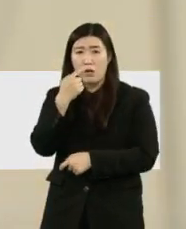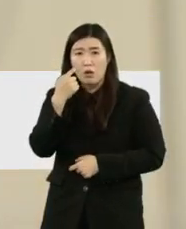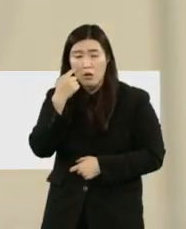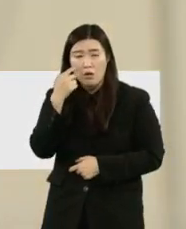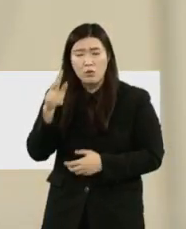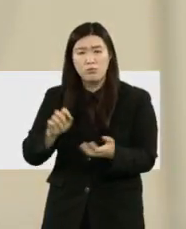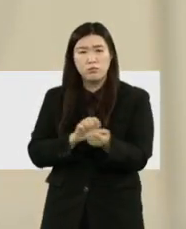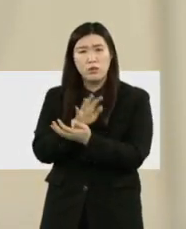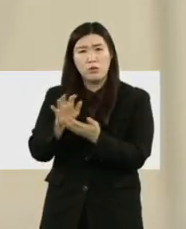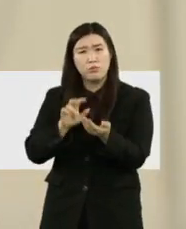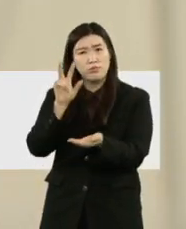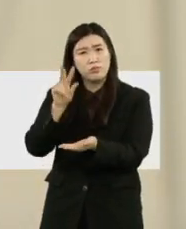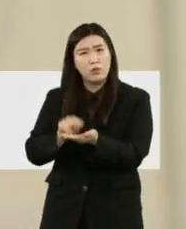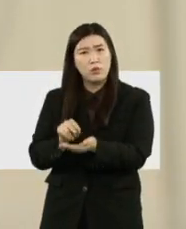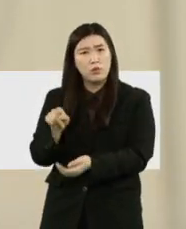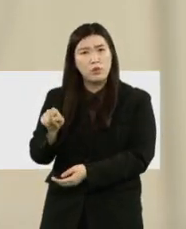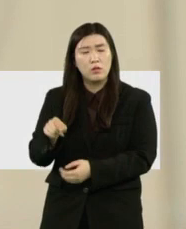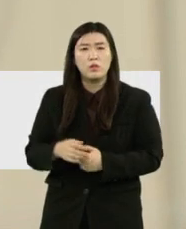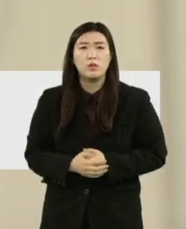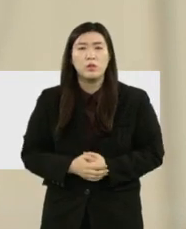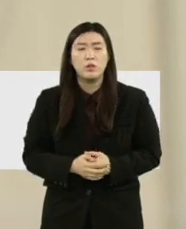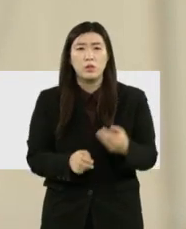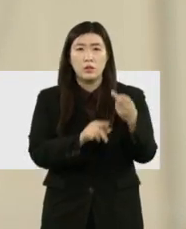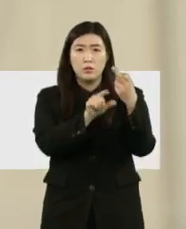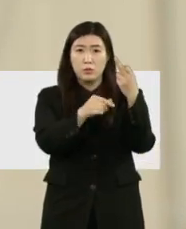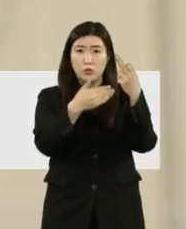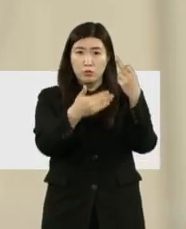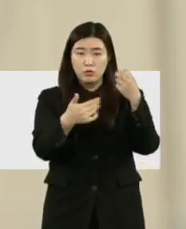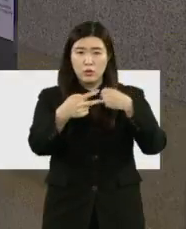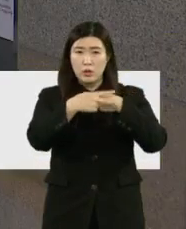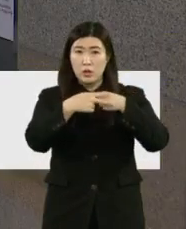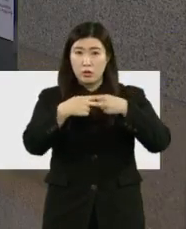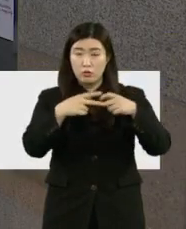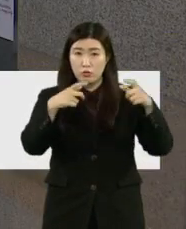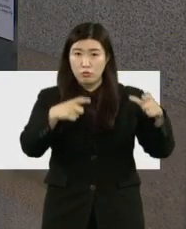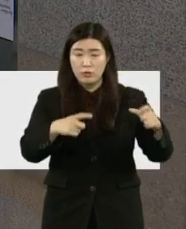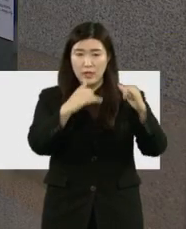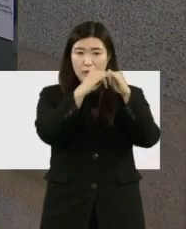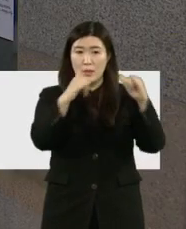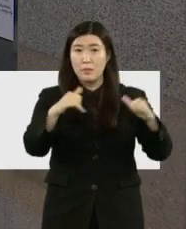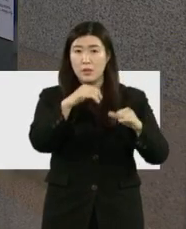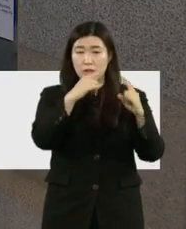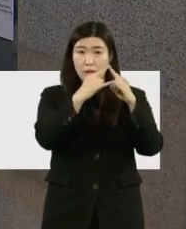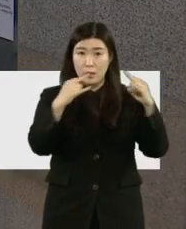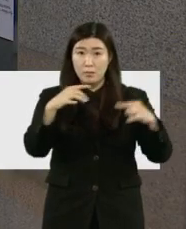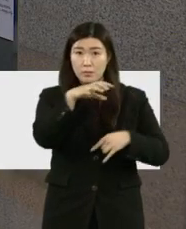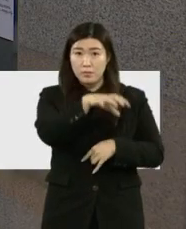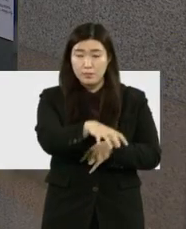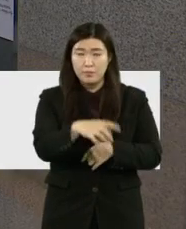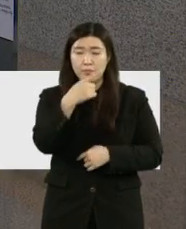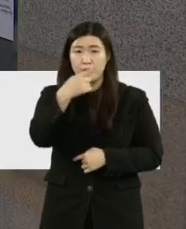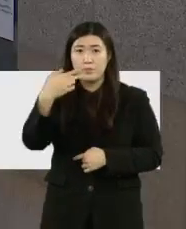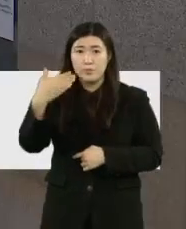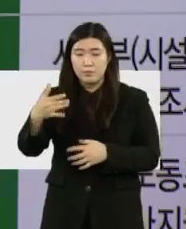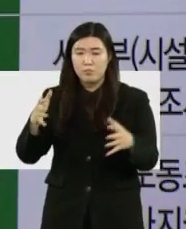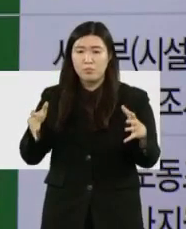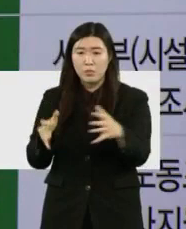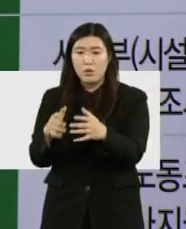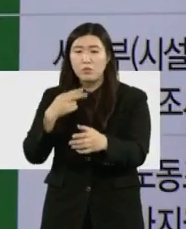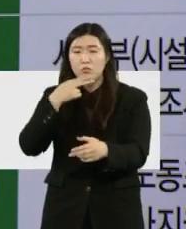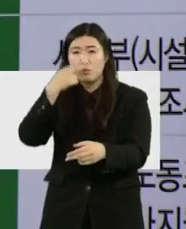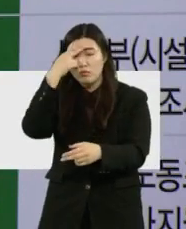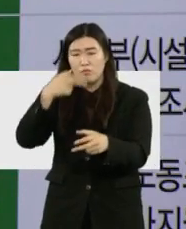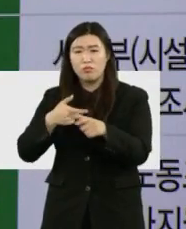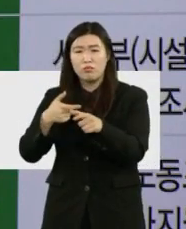논란이 일고 있습니다 지난 9일 대전 대덕구 의한 글램핑 장의 1박 2일 일정으로 소방관 14명이 모여